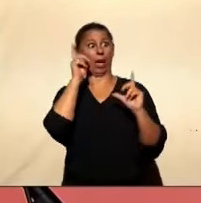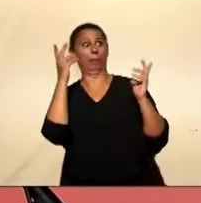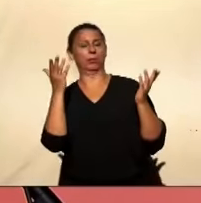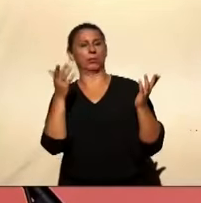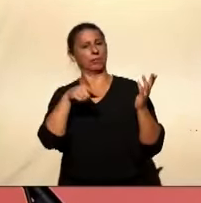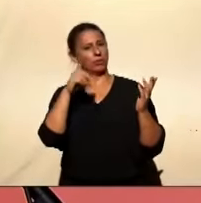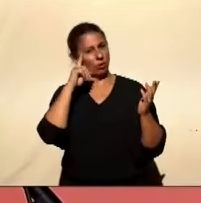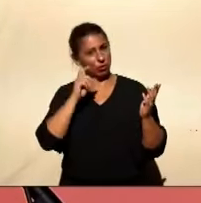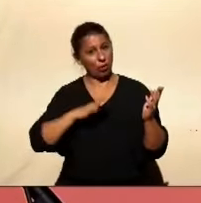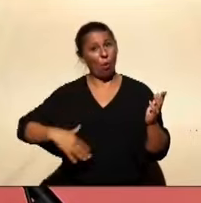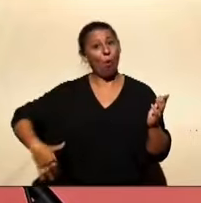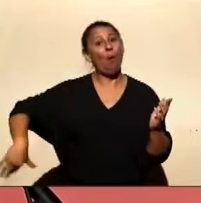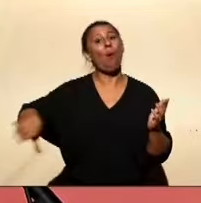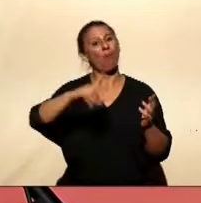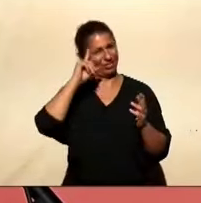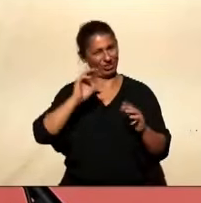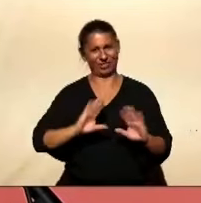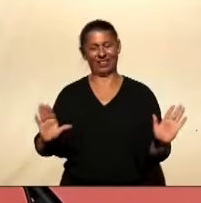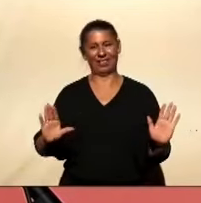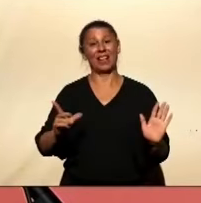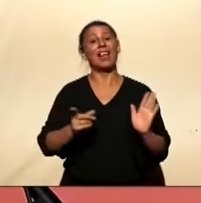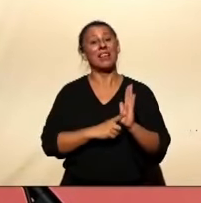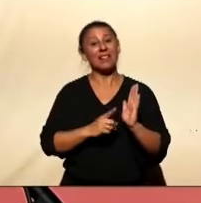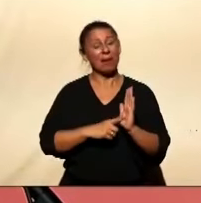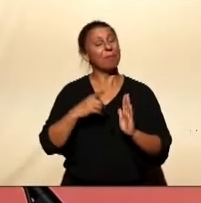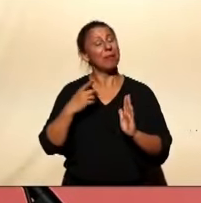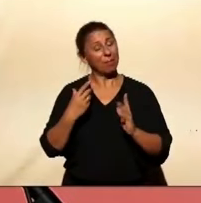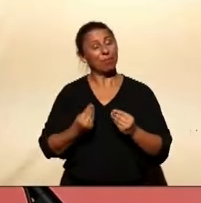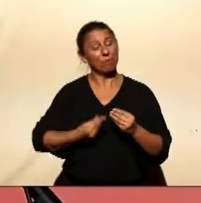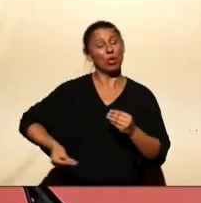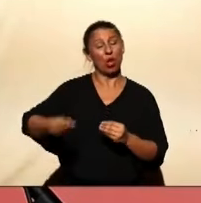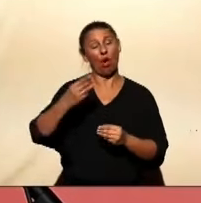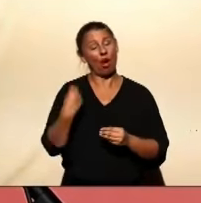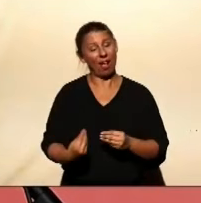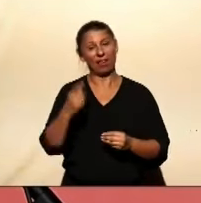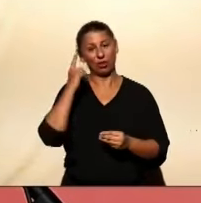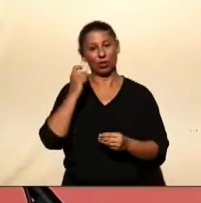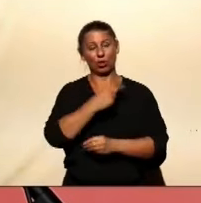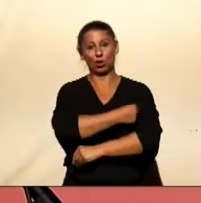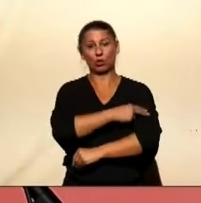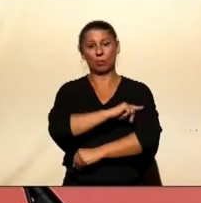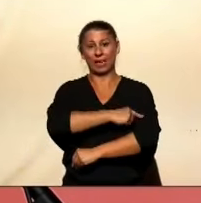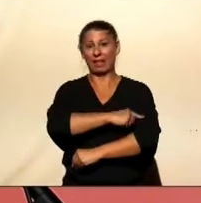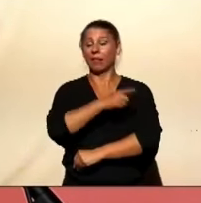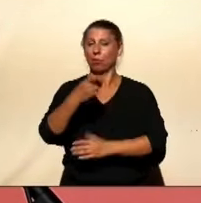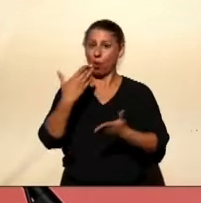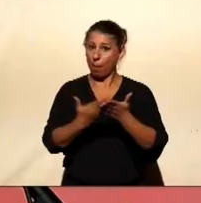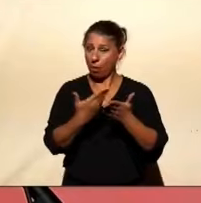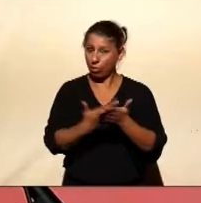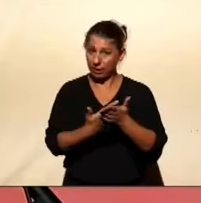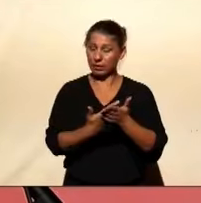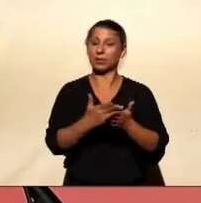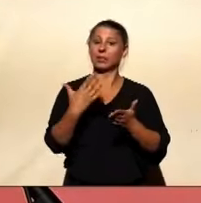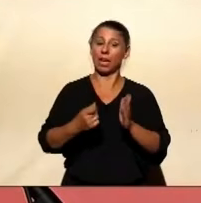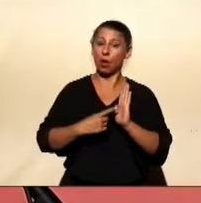το ξέρει όλος ο κόσμος και πρώτα απ' όλα το ξέρουν οι νοσοκομιακοί γιατροί που έχουν αποδείξει και